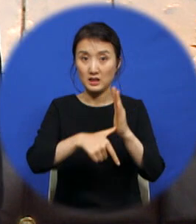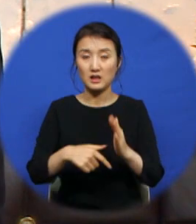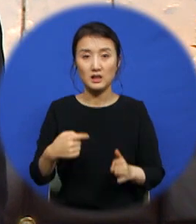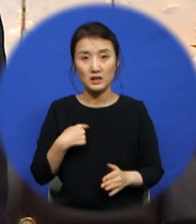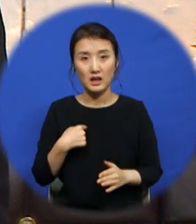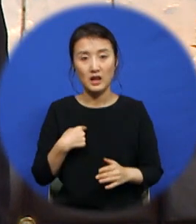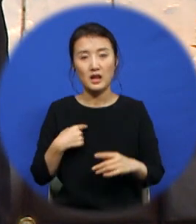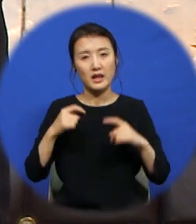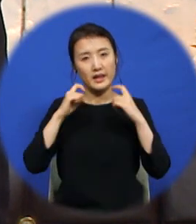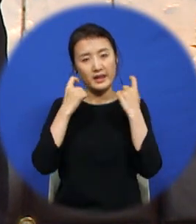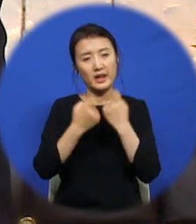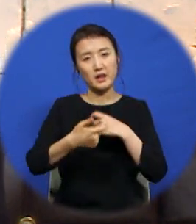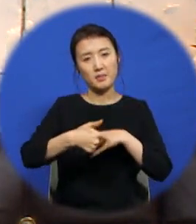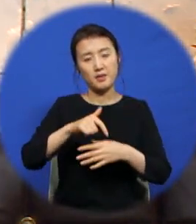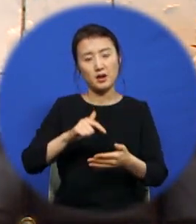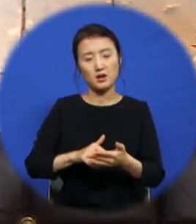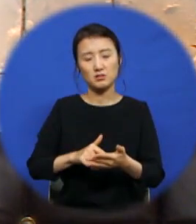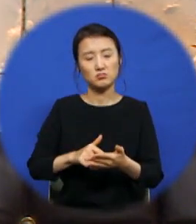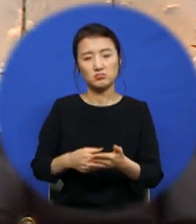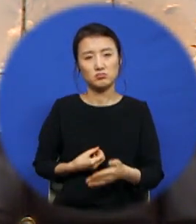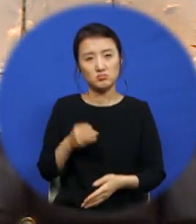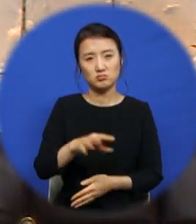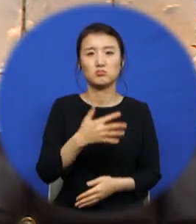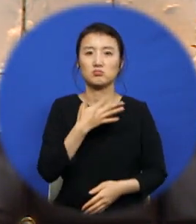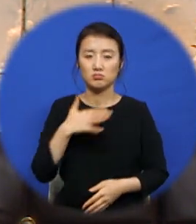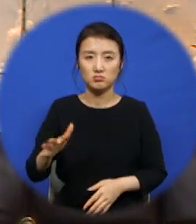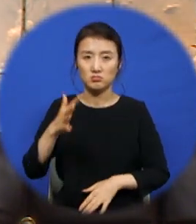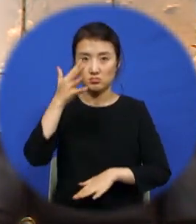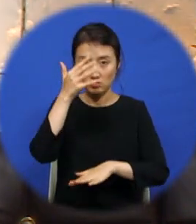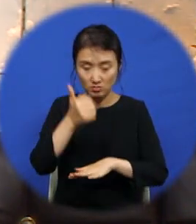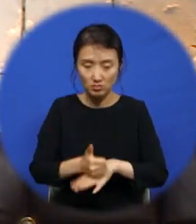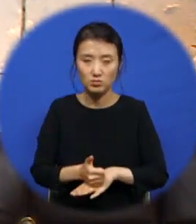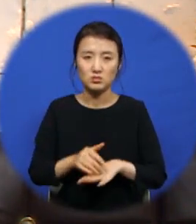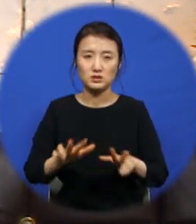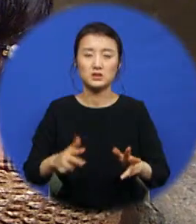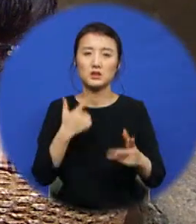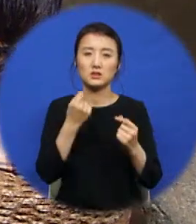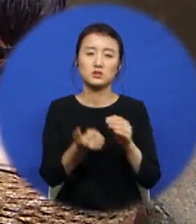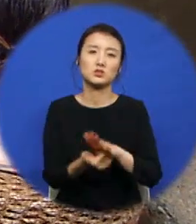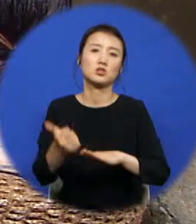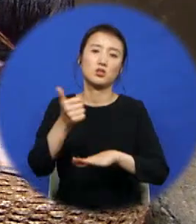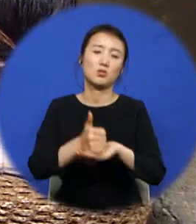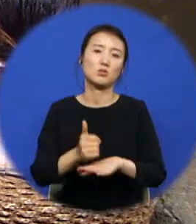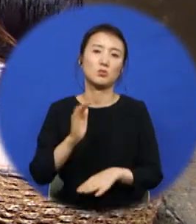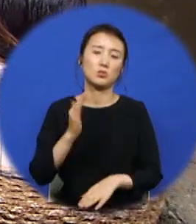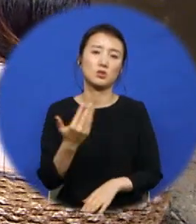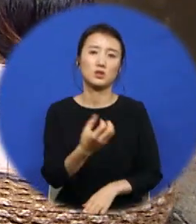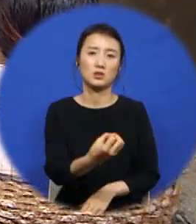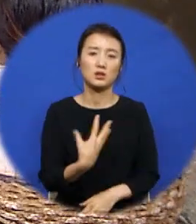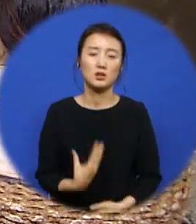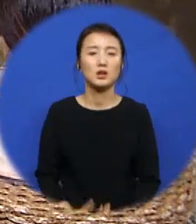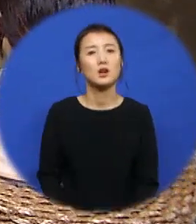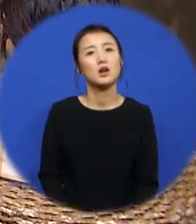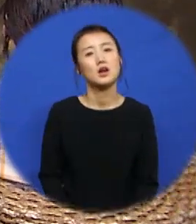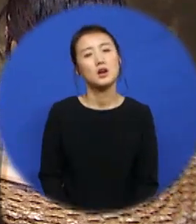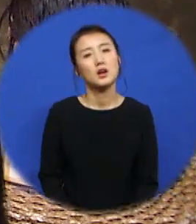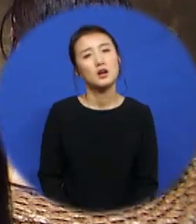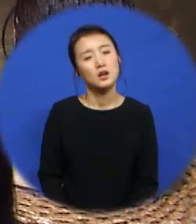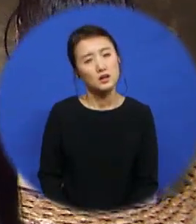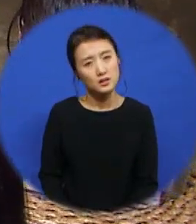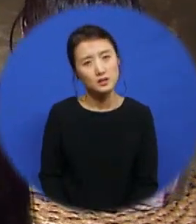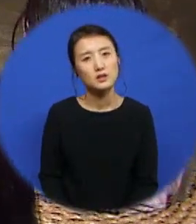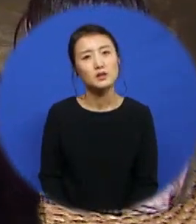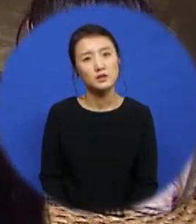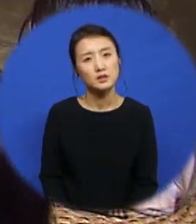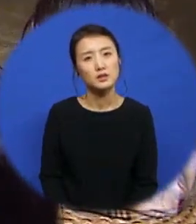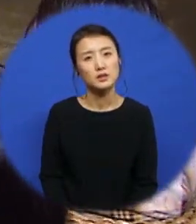개입된 적이 없었던 같습니다 그래서 오늘까지 왔습니다 만든 이름 있죠 아 전 양반 5